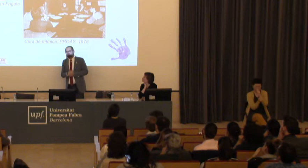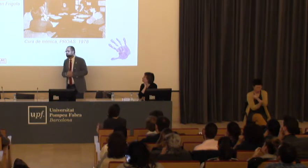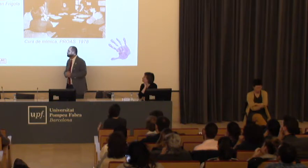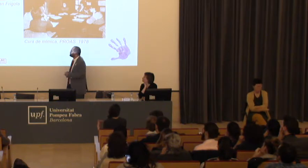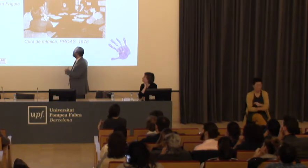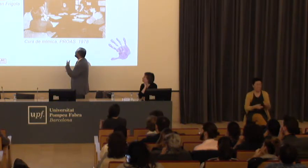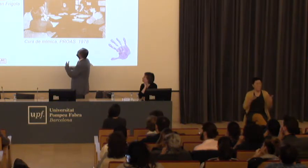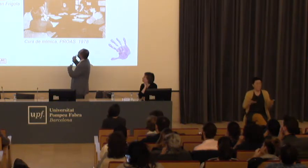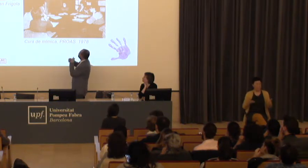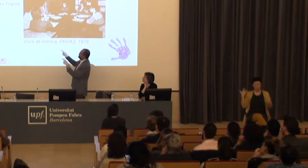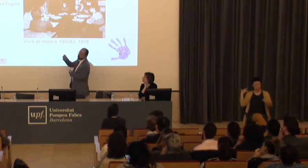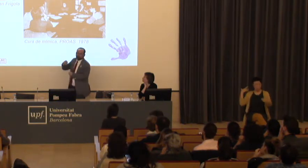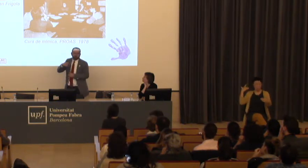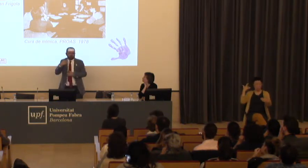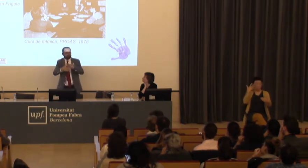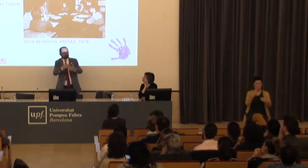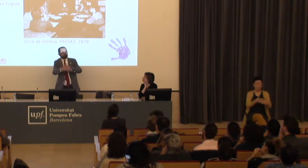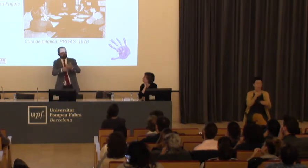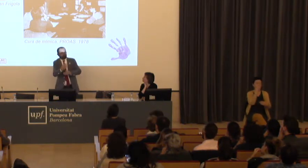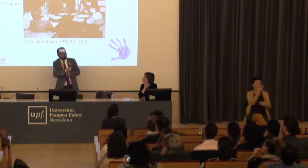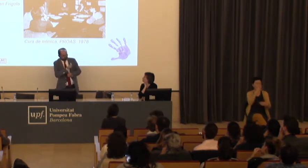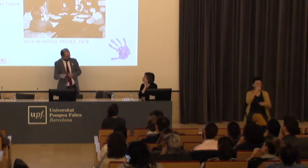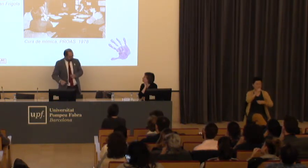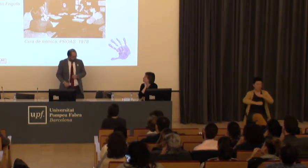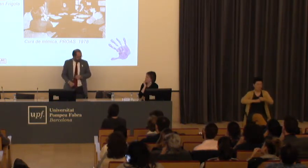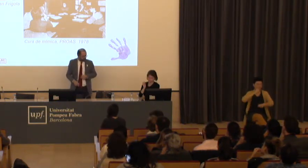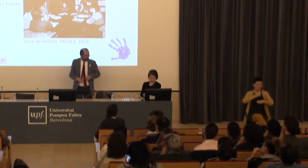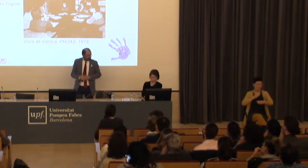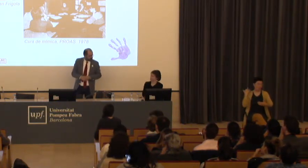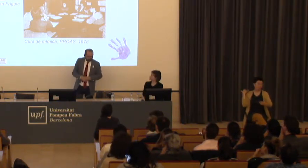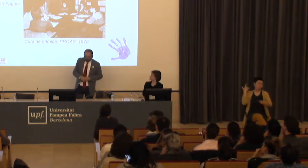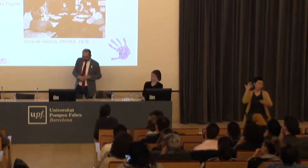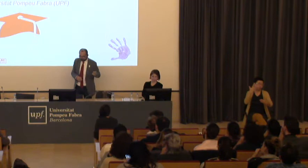ara. Això fa 40 anys, no? I hi ha hagut una evolució molt gran.